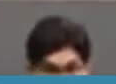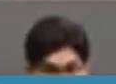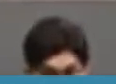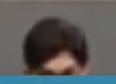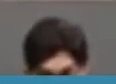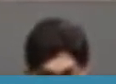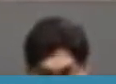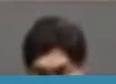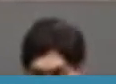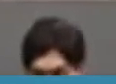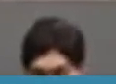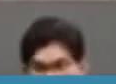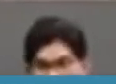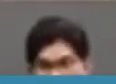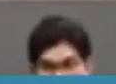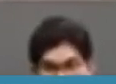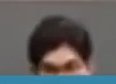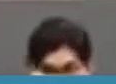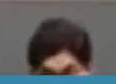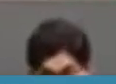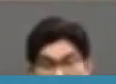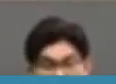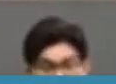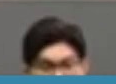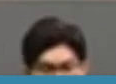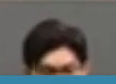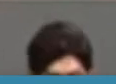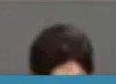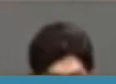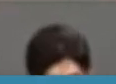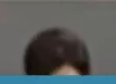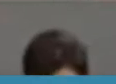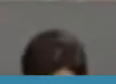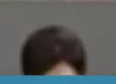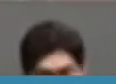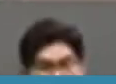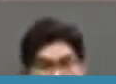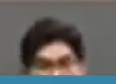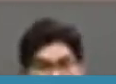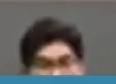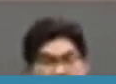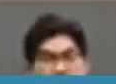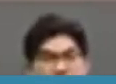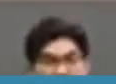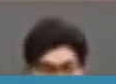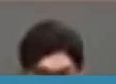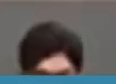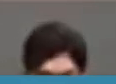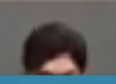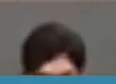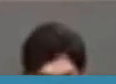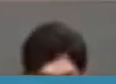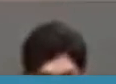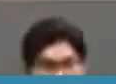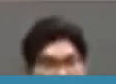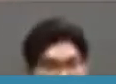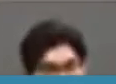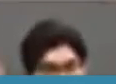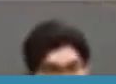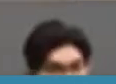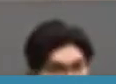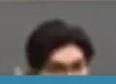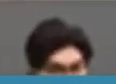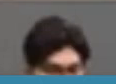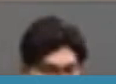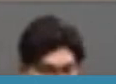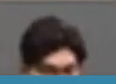ท์บนพื้นฐานของหลักการประชาธิปไตยขณะที่วันที่11เมษายนนี้จะเป็นการจัดประชุมสร้างความเข้าใจสำหรับผู้สมัครเลือกตั้